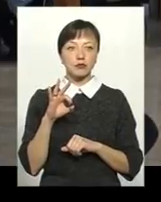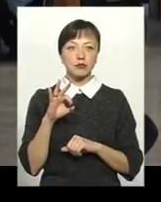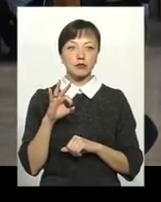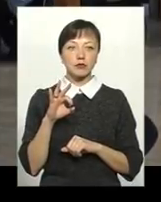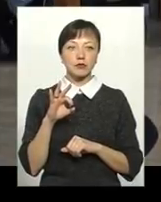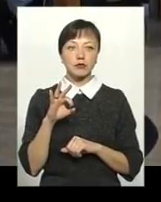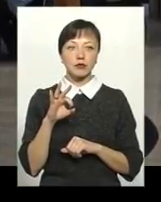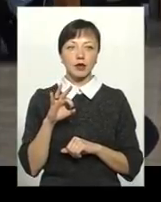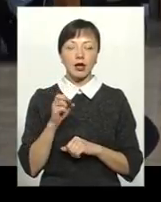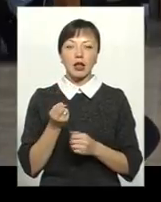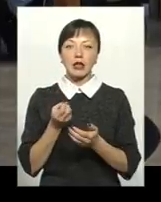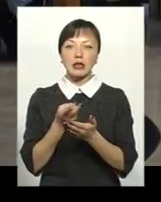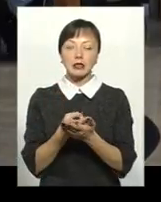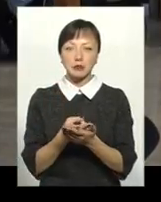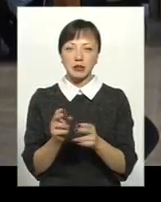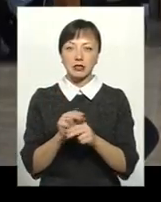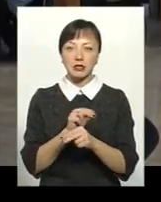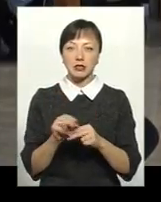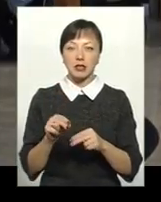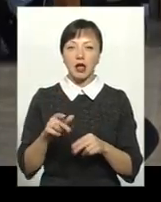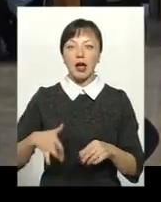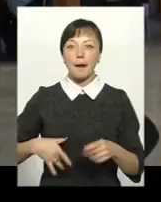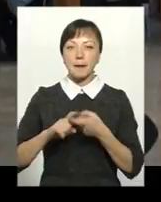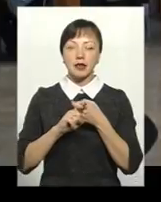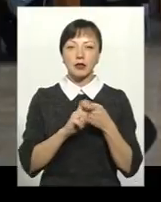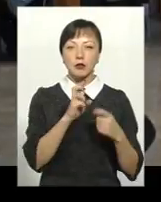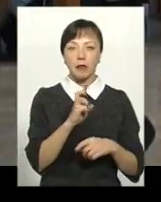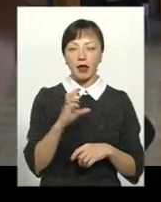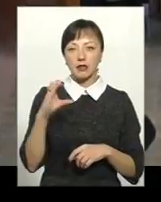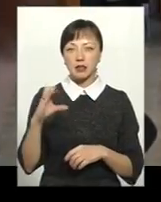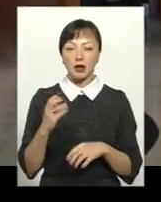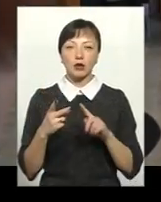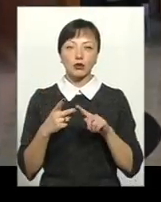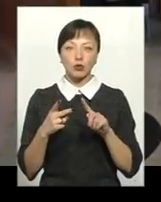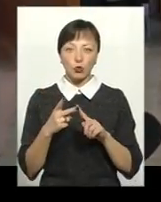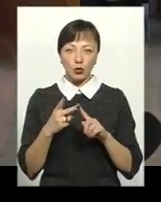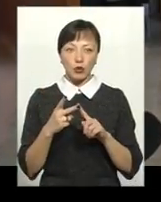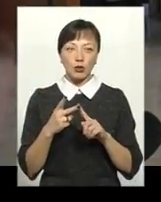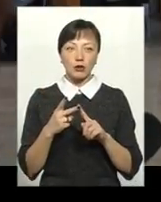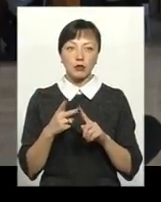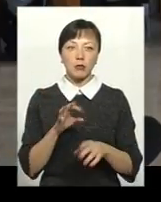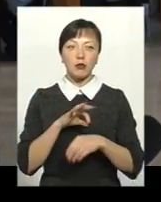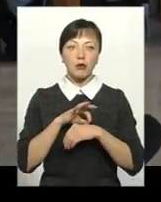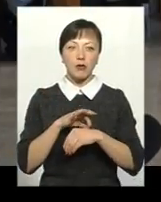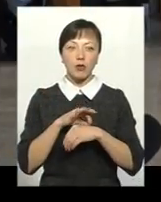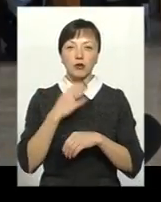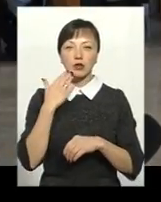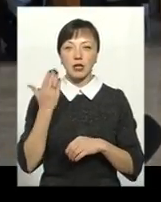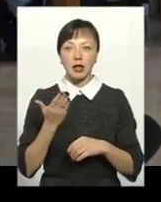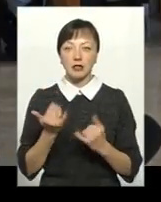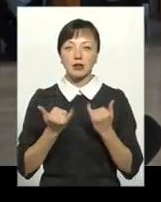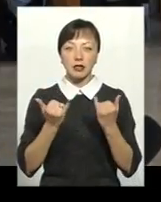диспансеризації по гепатиту Б і гепатиту С. Це перше. І друге, щоб знову ж таки проводити лекції